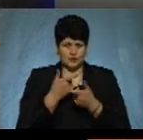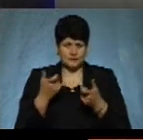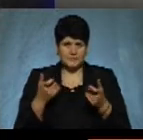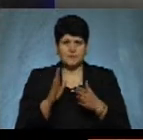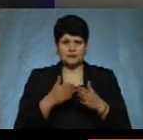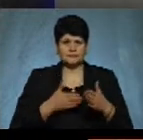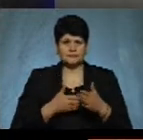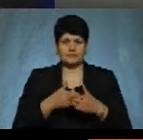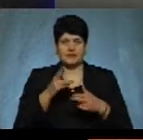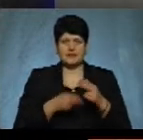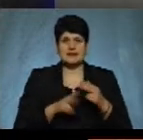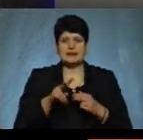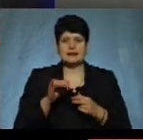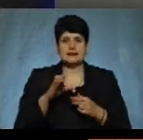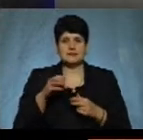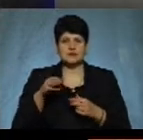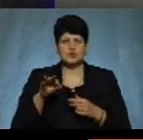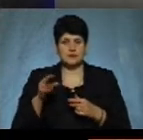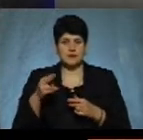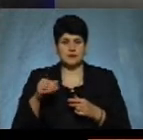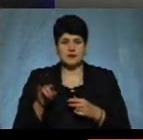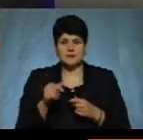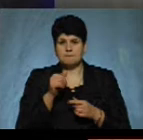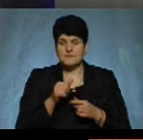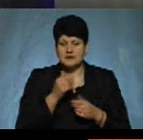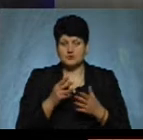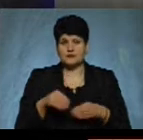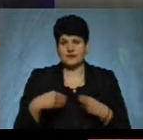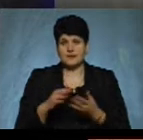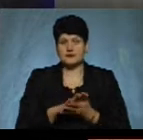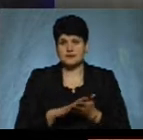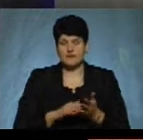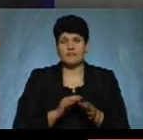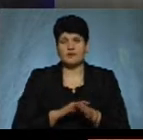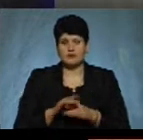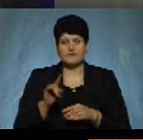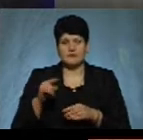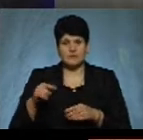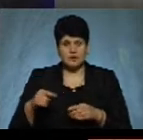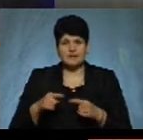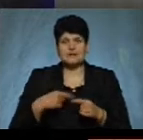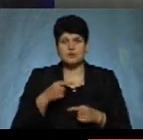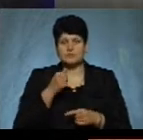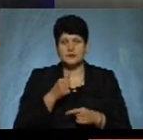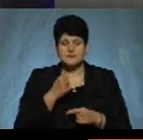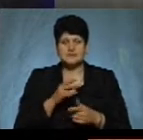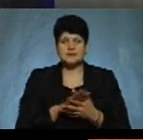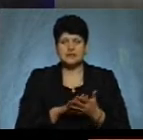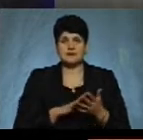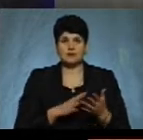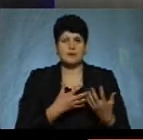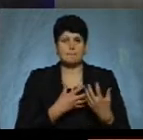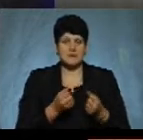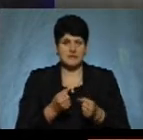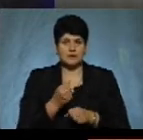до листопада місяця і якщо ви подали заявку, виконали всі вимоги, з наступного місяця після того, як заявка була прийнята